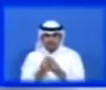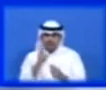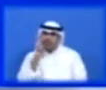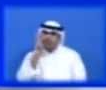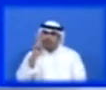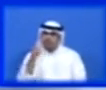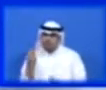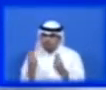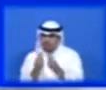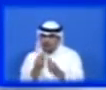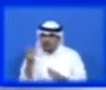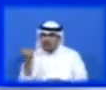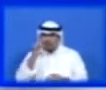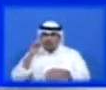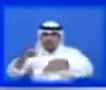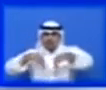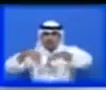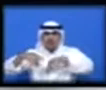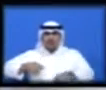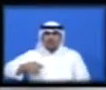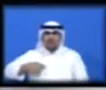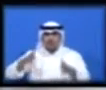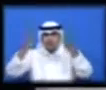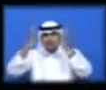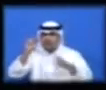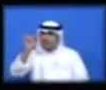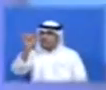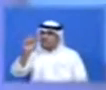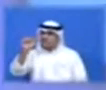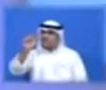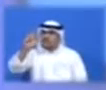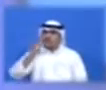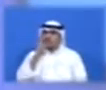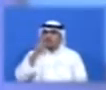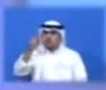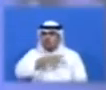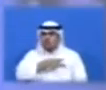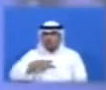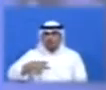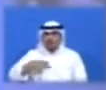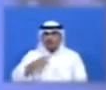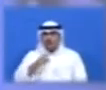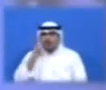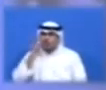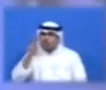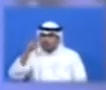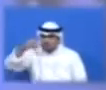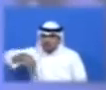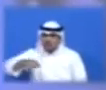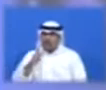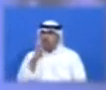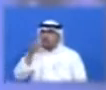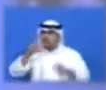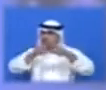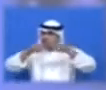صبحان مع طريق الملك فيصل بالكامل بالاتجاهين. وأكدت الوزارة أن أي تغيير في هذه المسارات سيتم